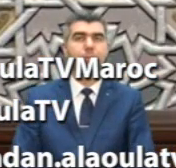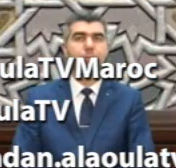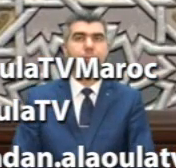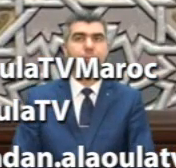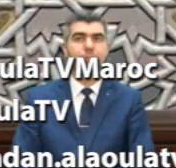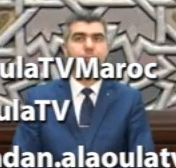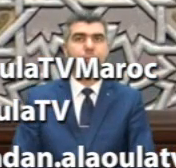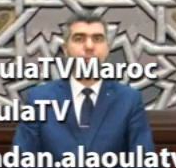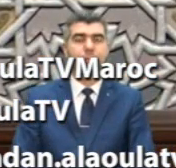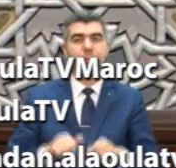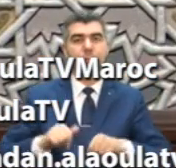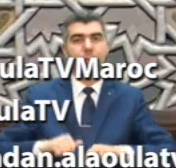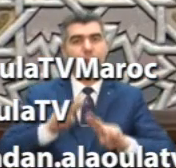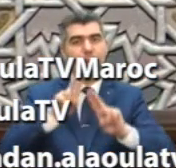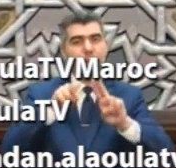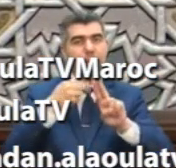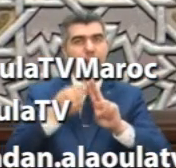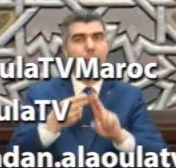السيد الوزير تفضل.